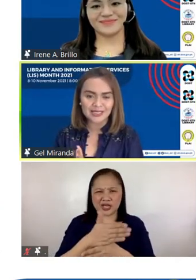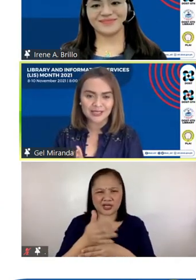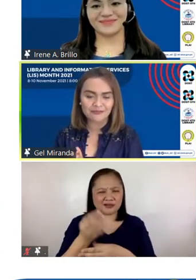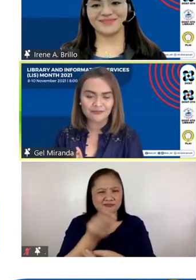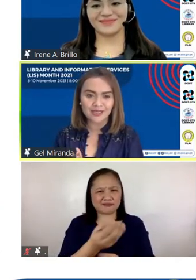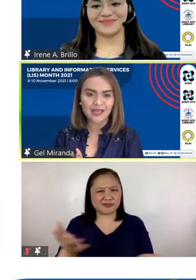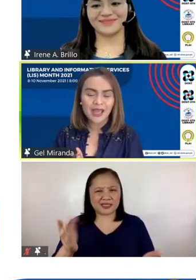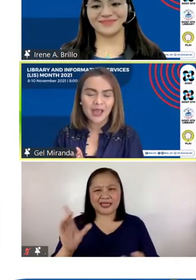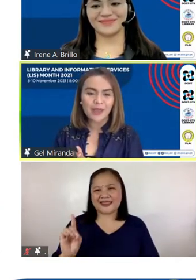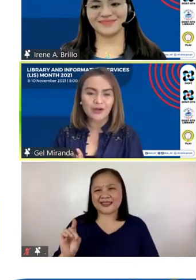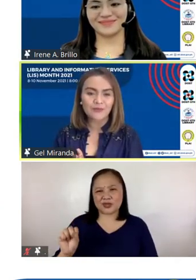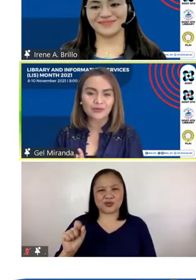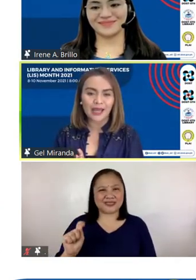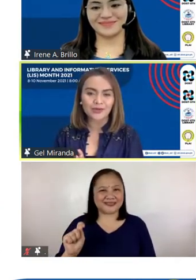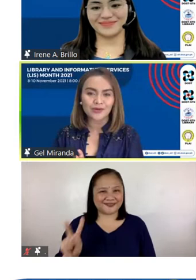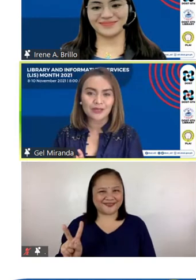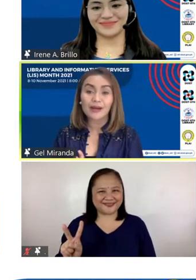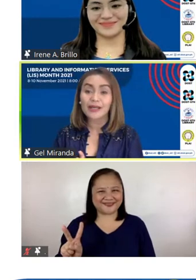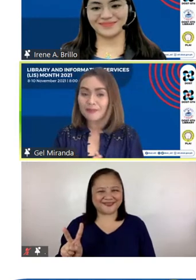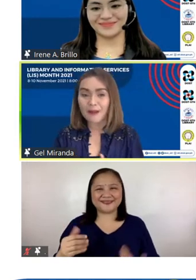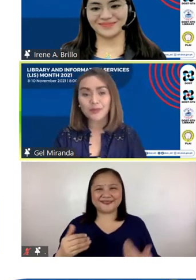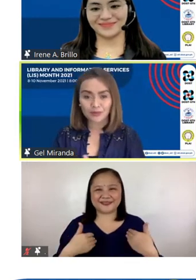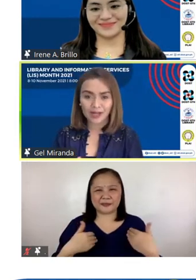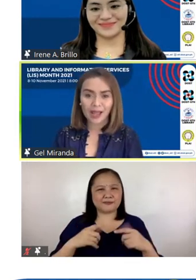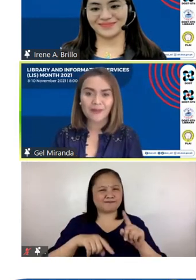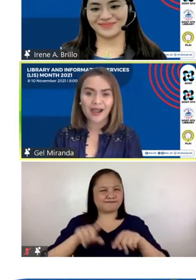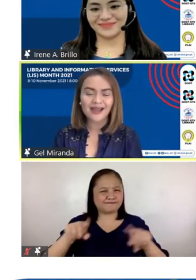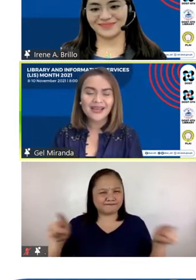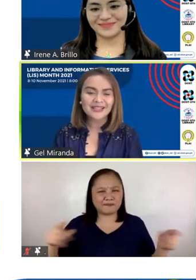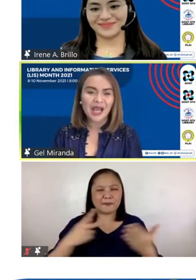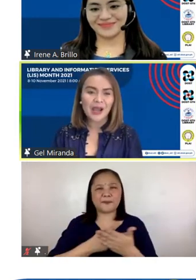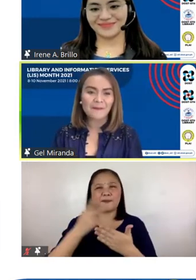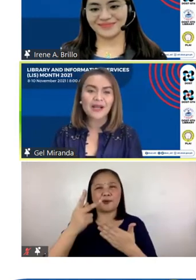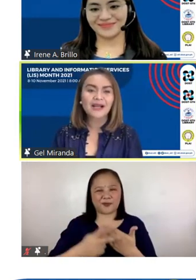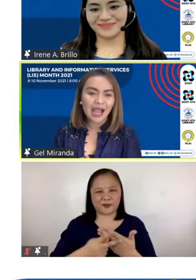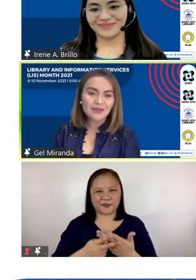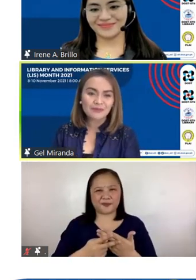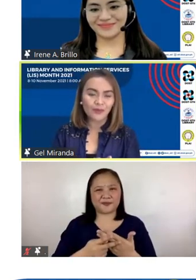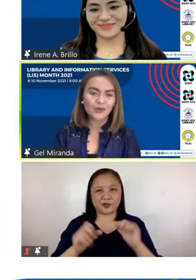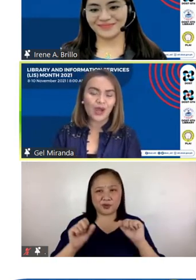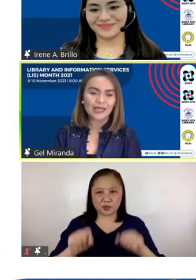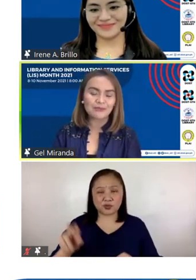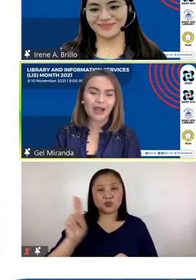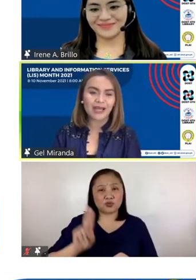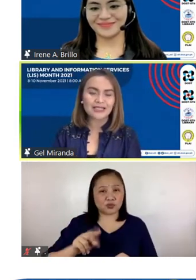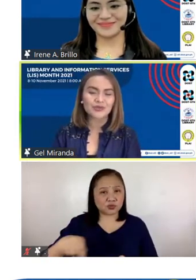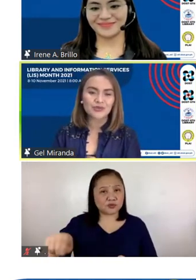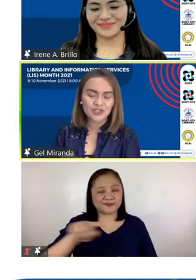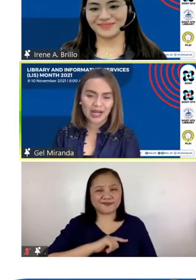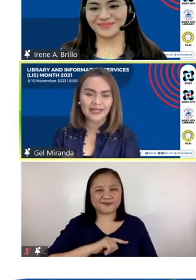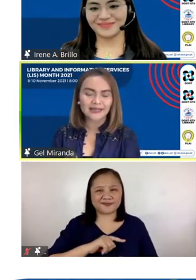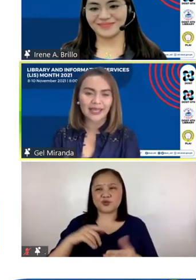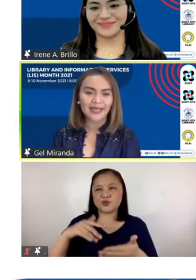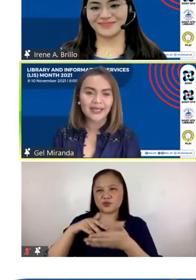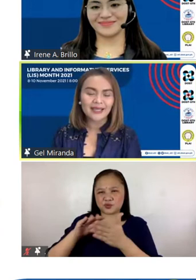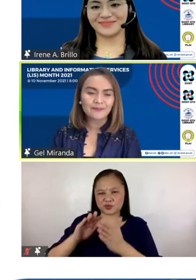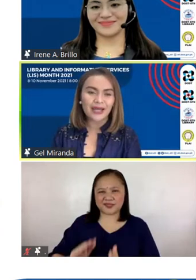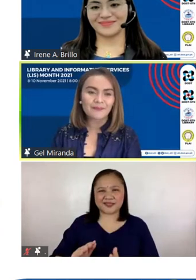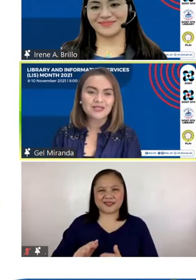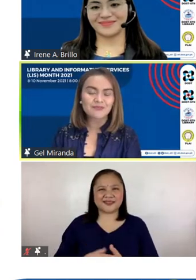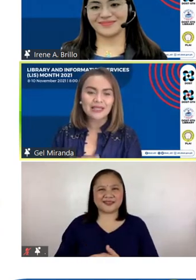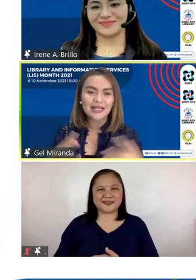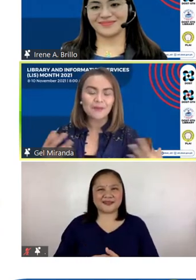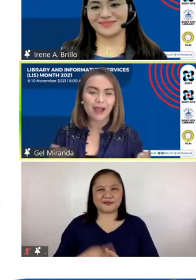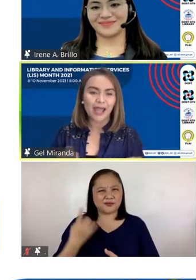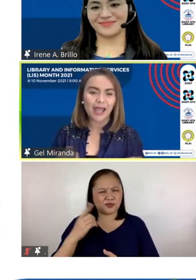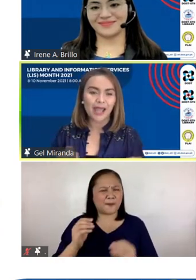ang DOST-TV. Meron po tayong iba't ibang programa na magagamit po ng ating mga estudyante para